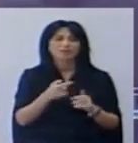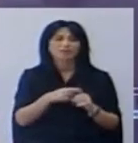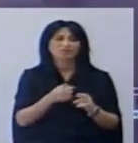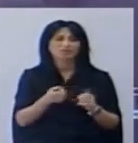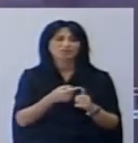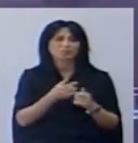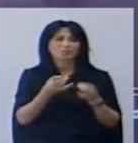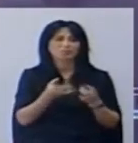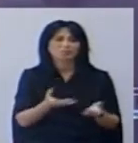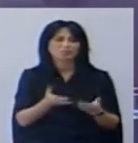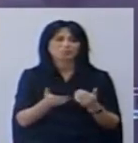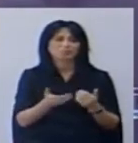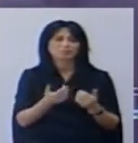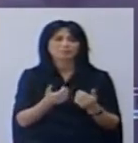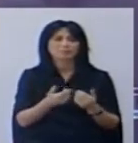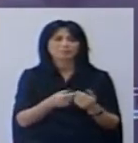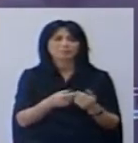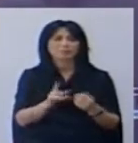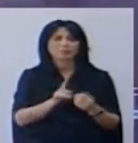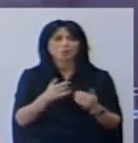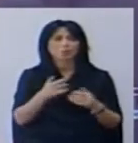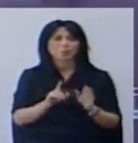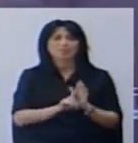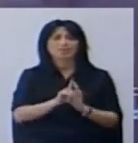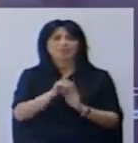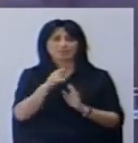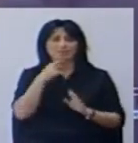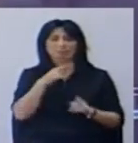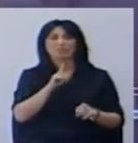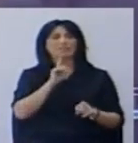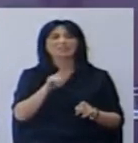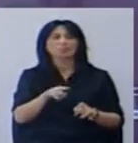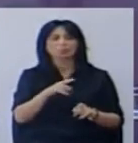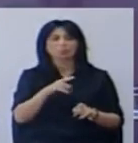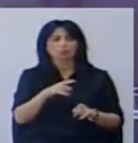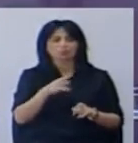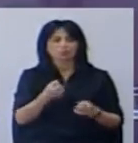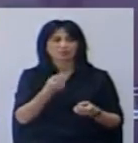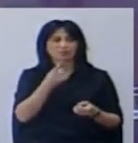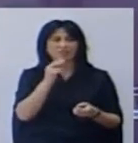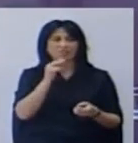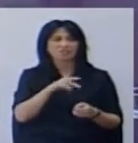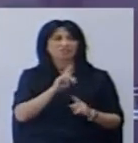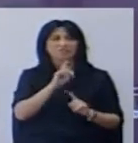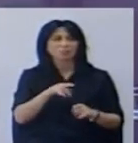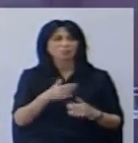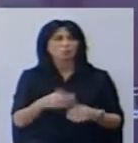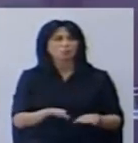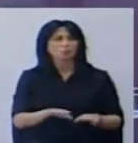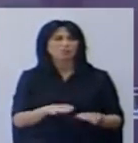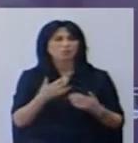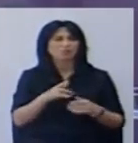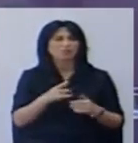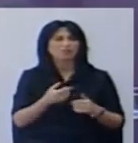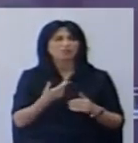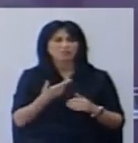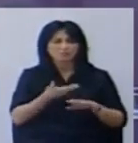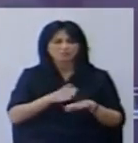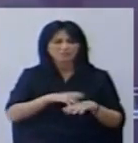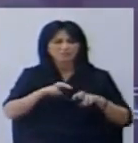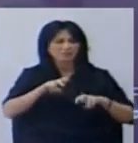როცა შენ გაქვს ის, რომ იმ თავითვე იმას იძახი, რომ აქ დანაშაული არ იკვეთება, მაშინ თავისთავად იმას იმ სიმწვავით ვერ